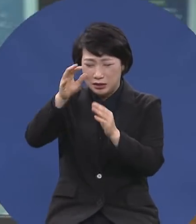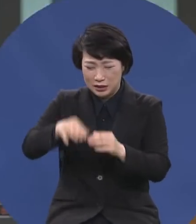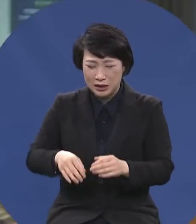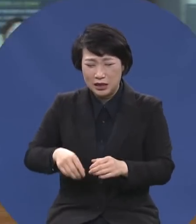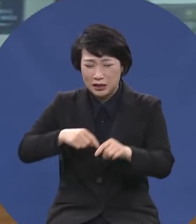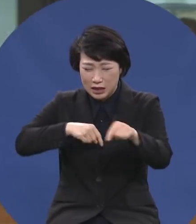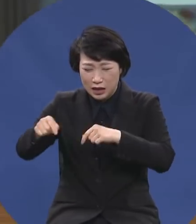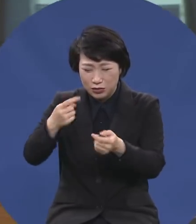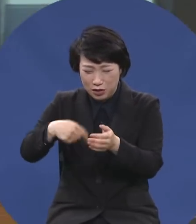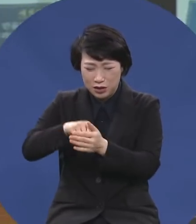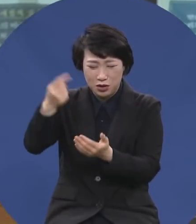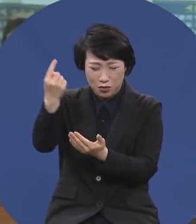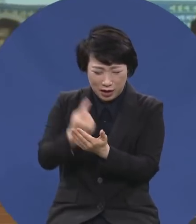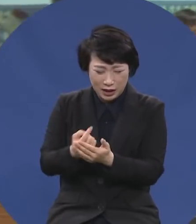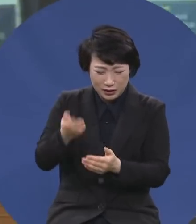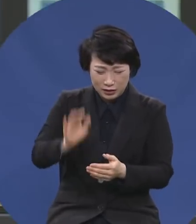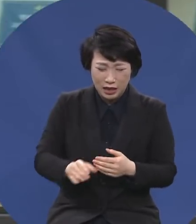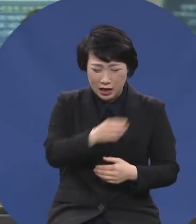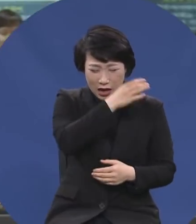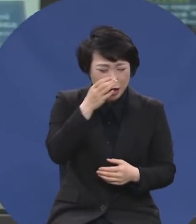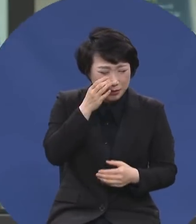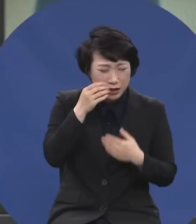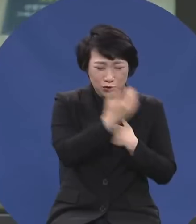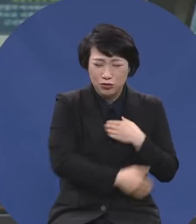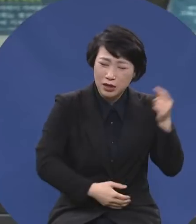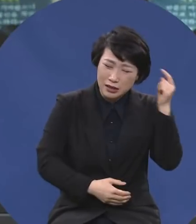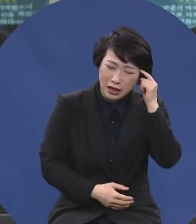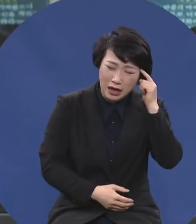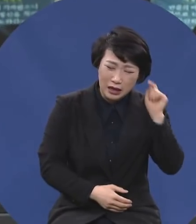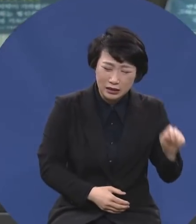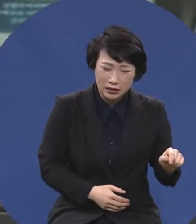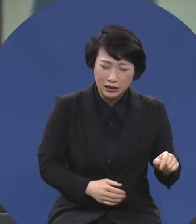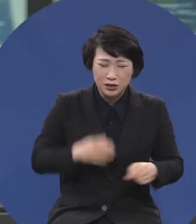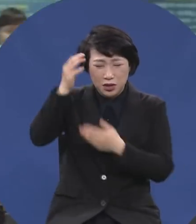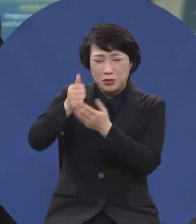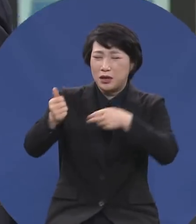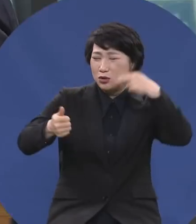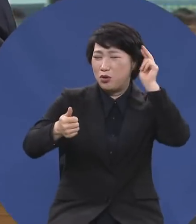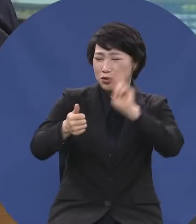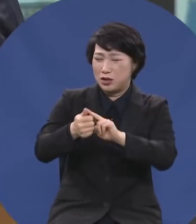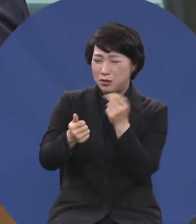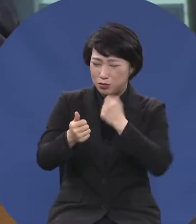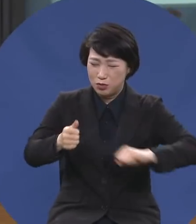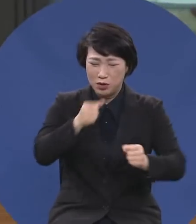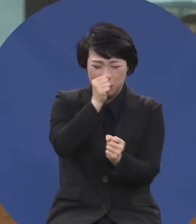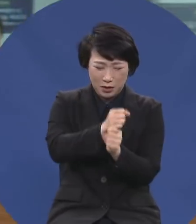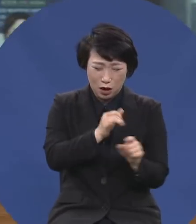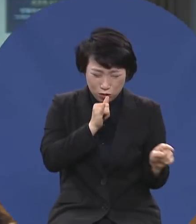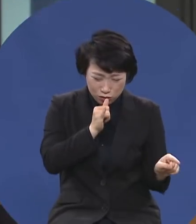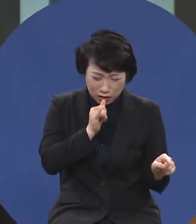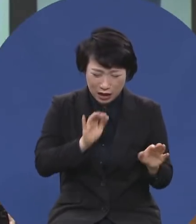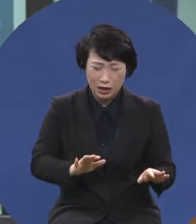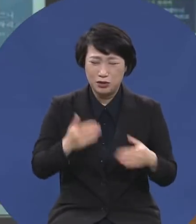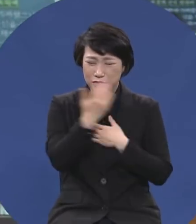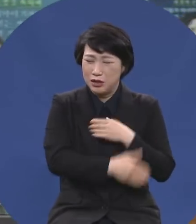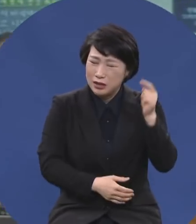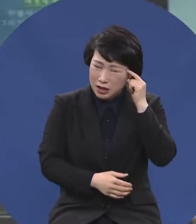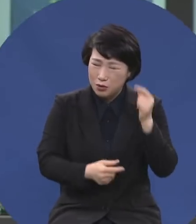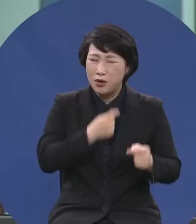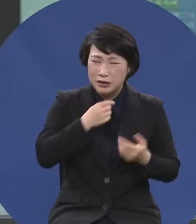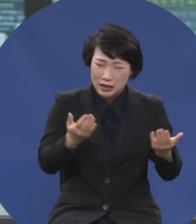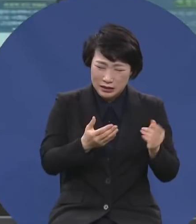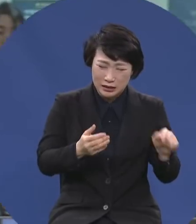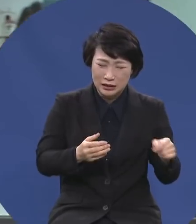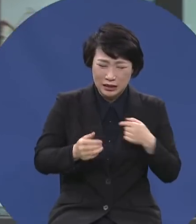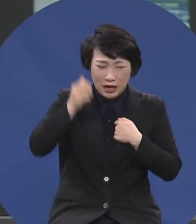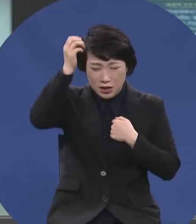오셨는데 감히 네가 이 성령을 도전하고 데려가게 만들어 육신의 생각과 소욕이